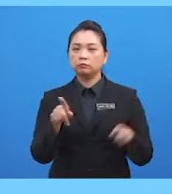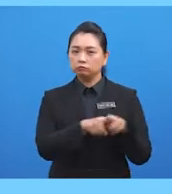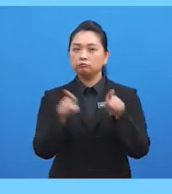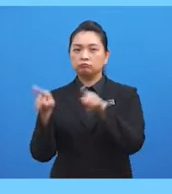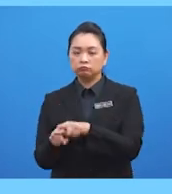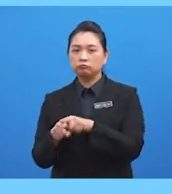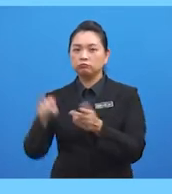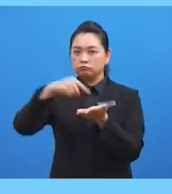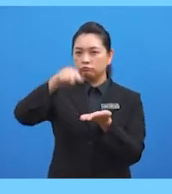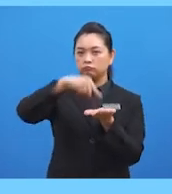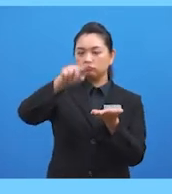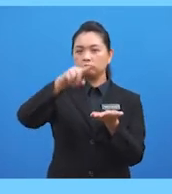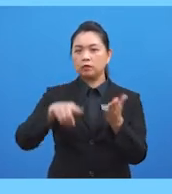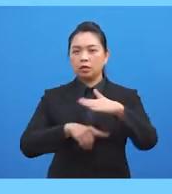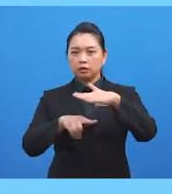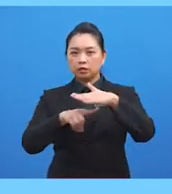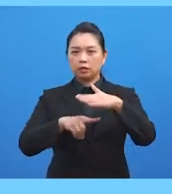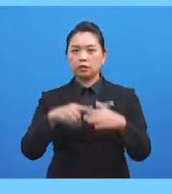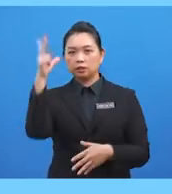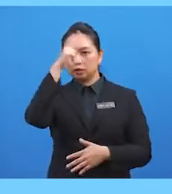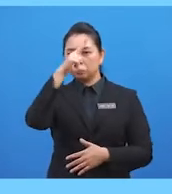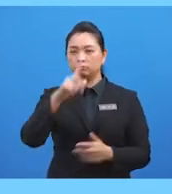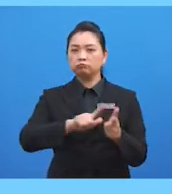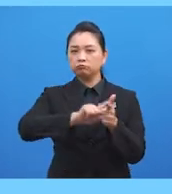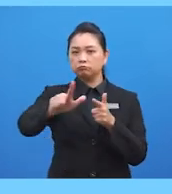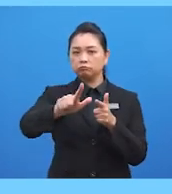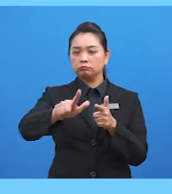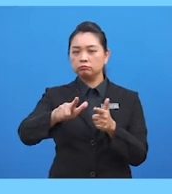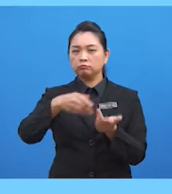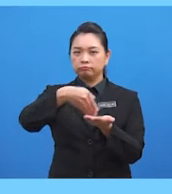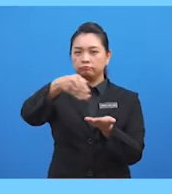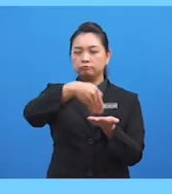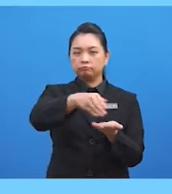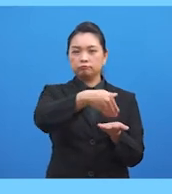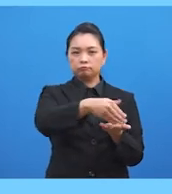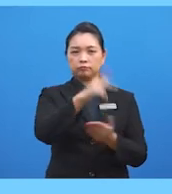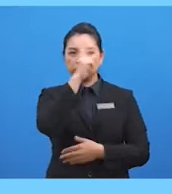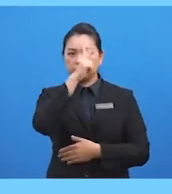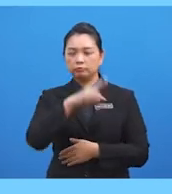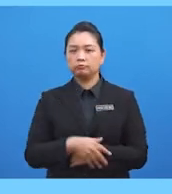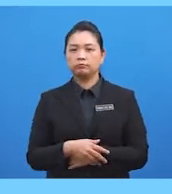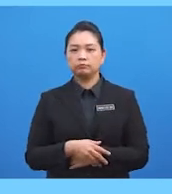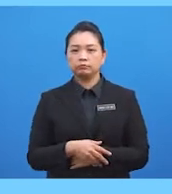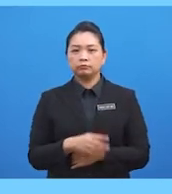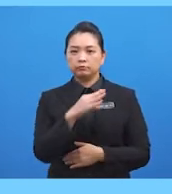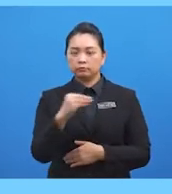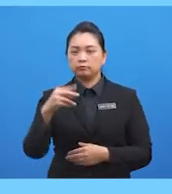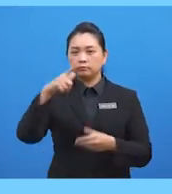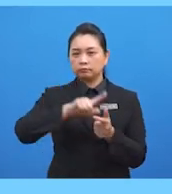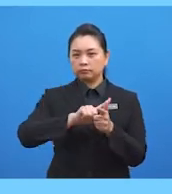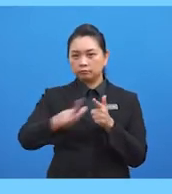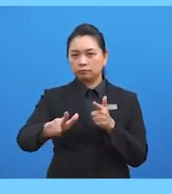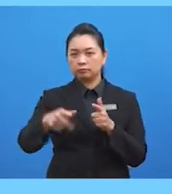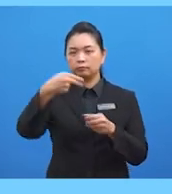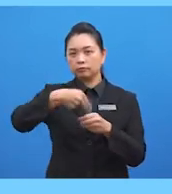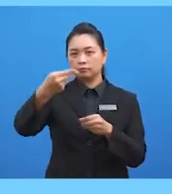memeriksa dasar-dasar kerajaan, meluluskan perbelanjaan kerajaan dan